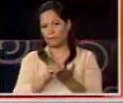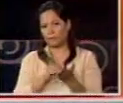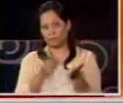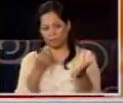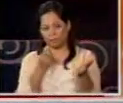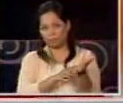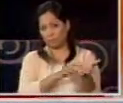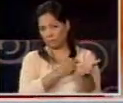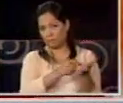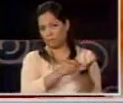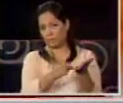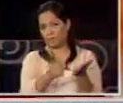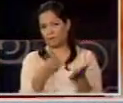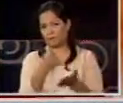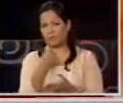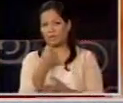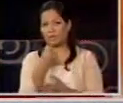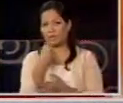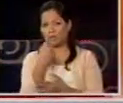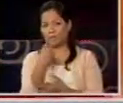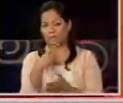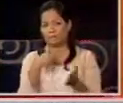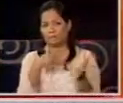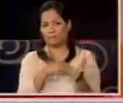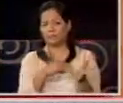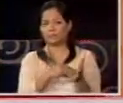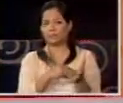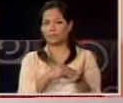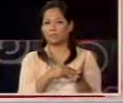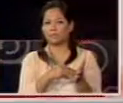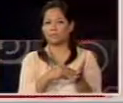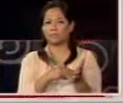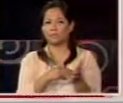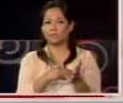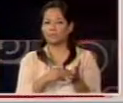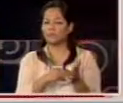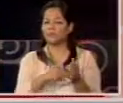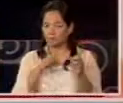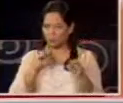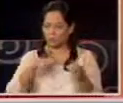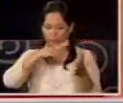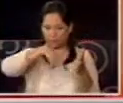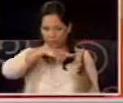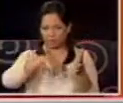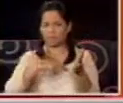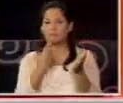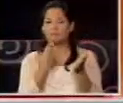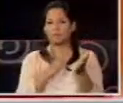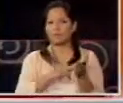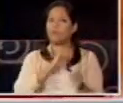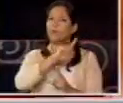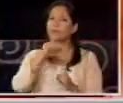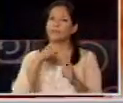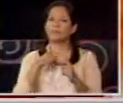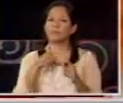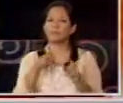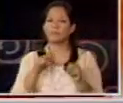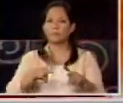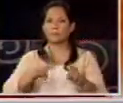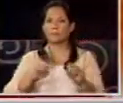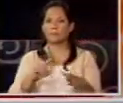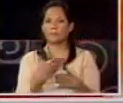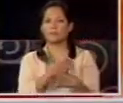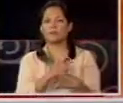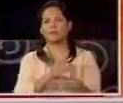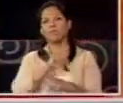eh, 11 million po. Nakalagay naman so, po doon. Mabi-verify nyo naman po sa records. Okay. Kailan ho nagkaroon ng bentahan ng shares?